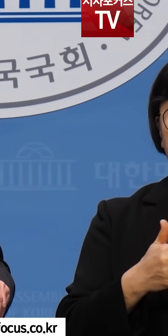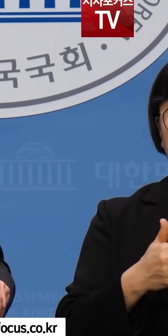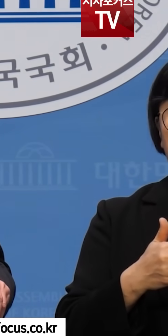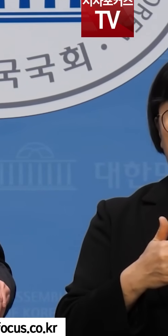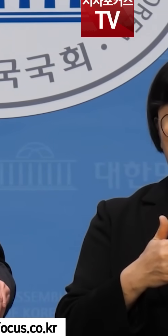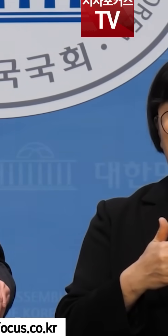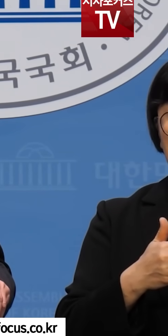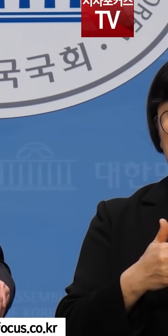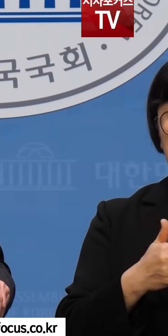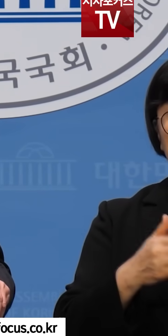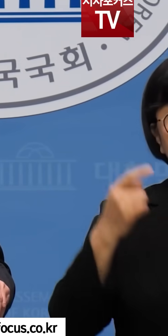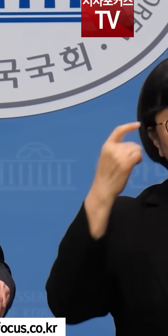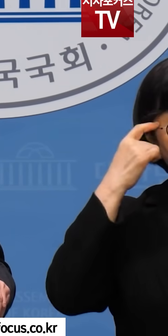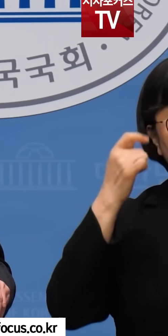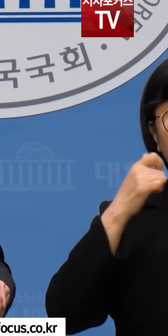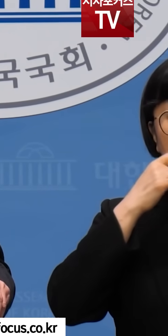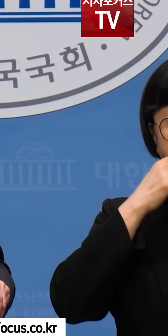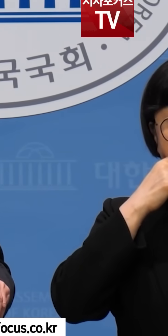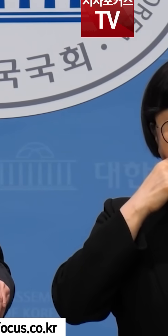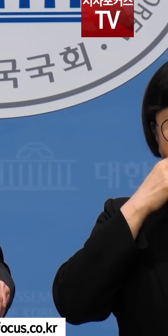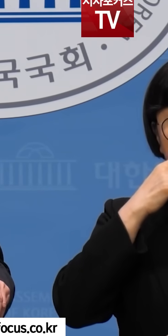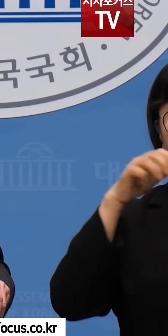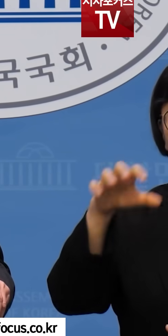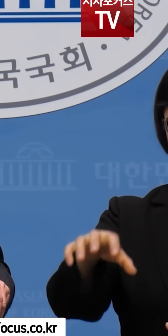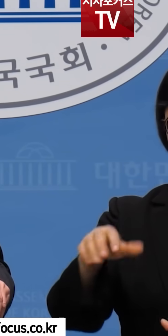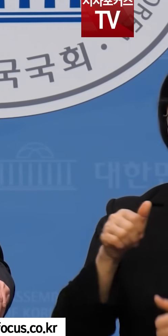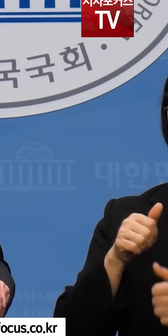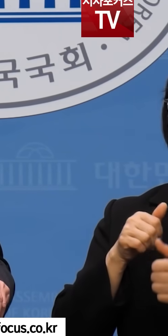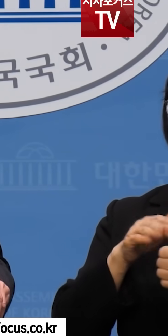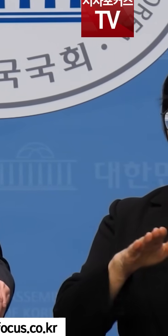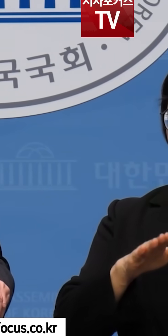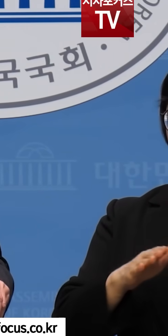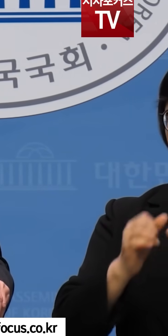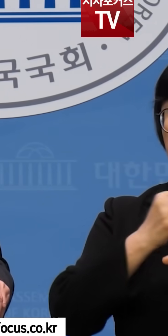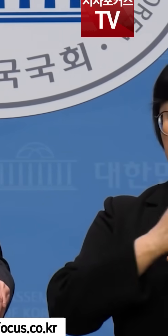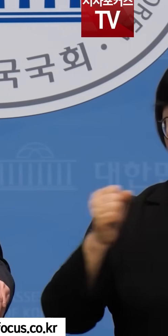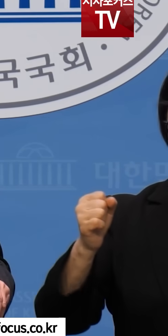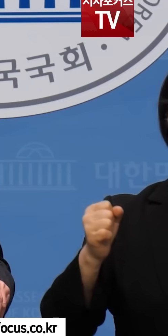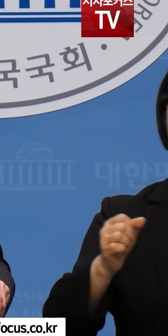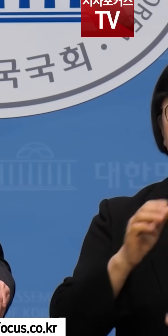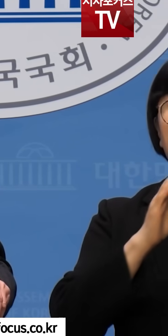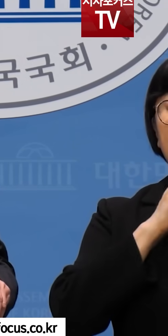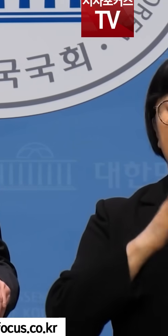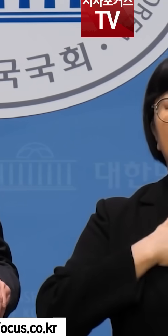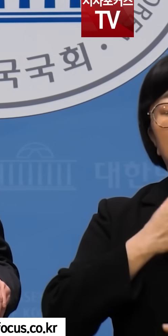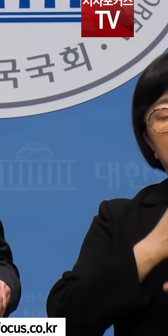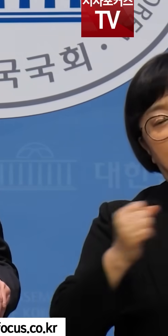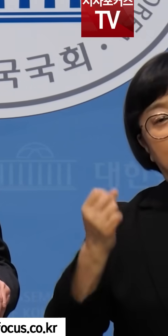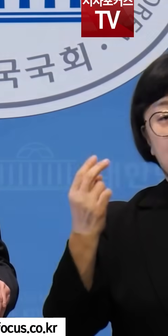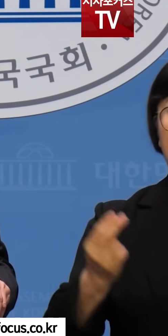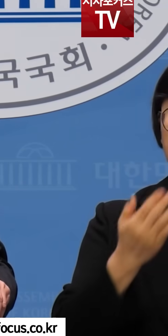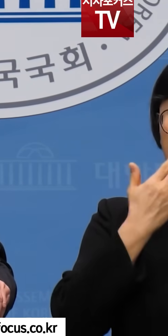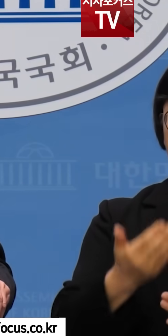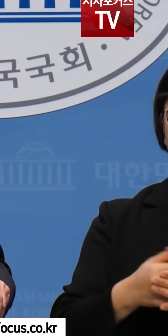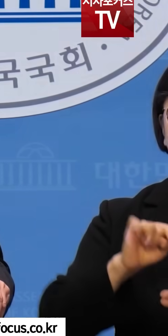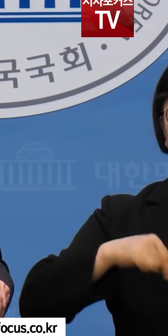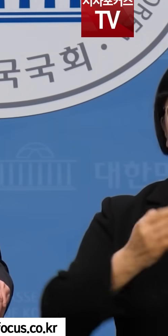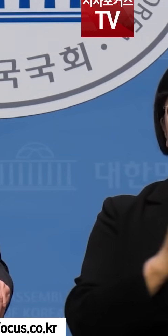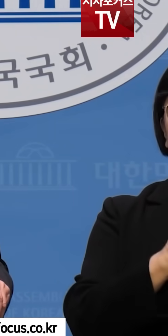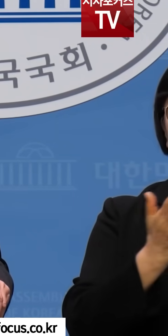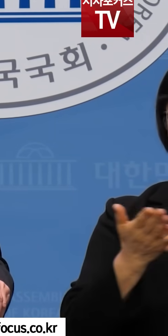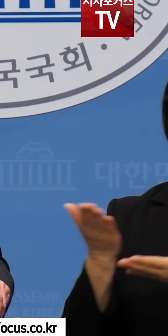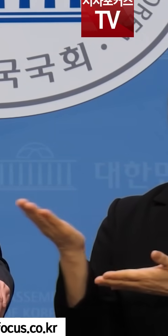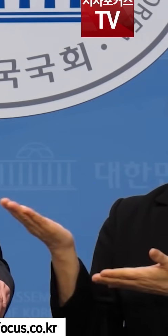못했던 지역에 갑자기 공천돼서 당황스러웠는데 제가 당황스러운 거에 어디 비교가 되겠습니까? 당사자인